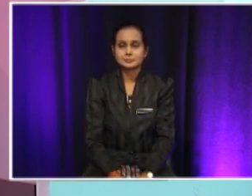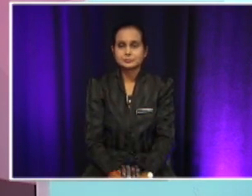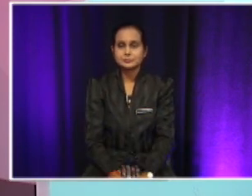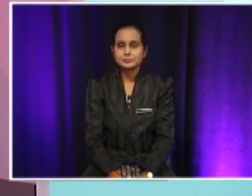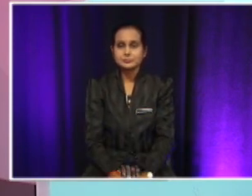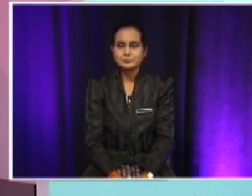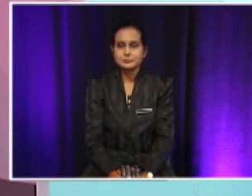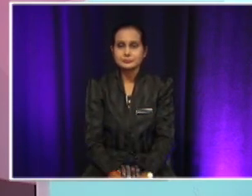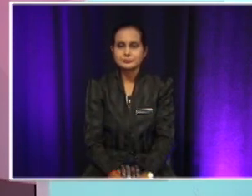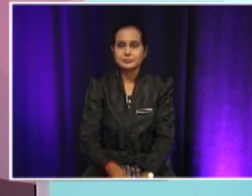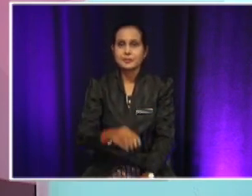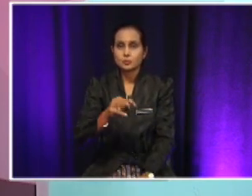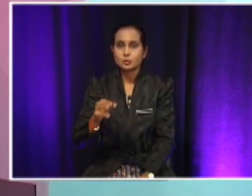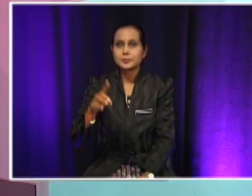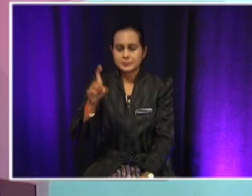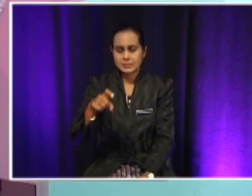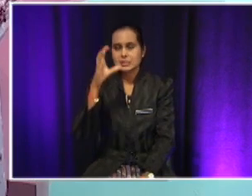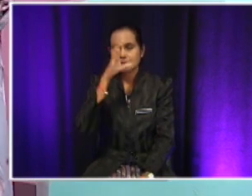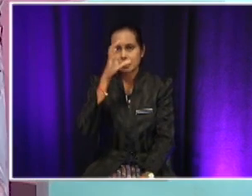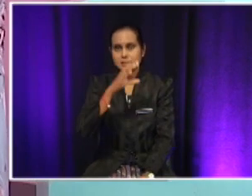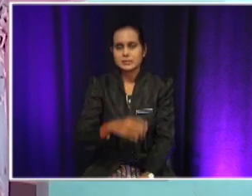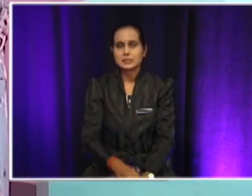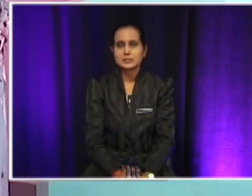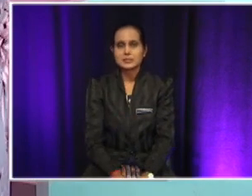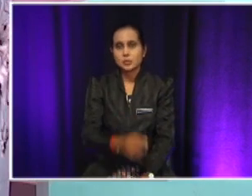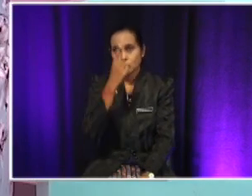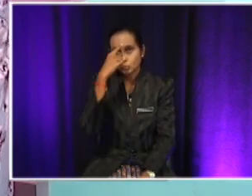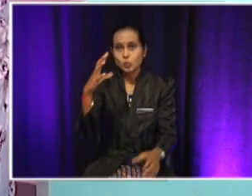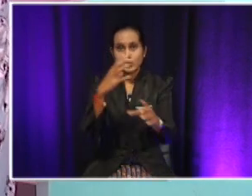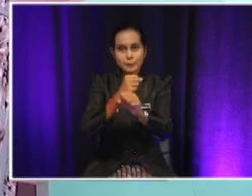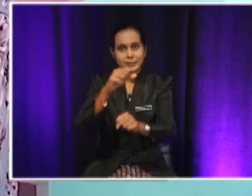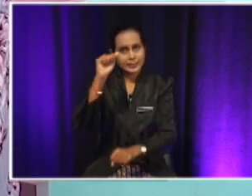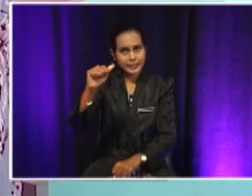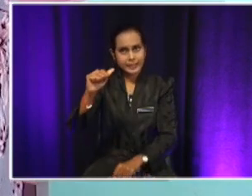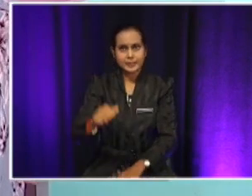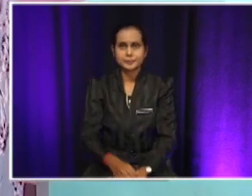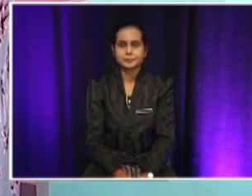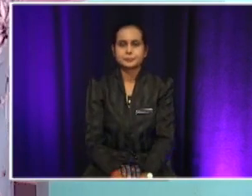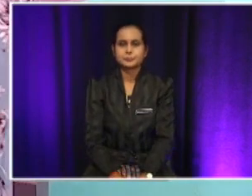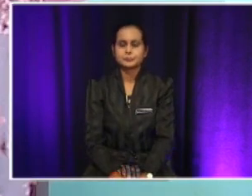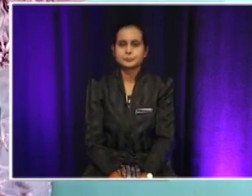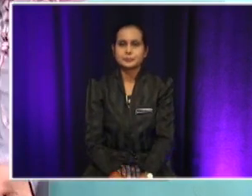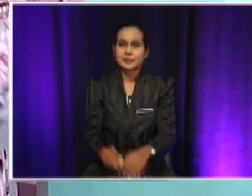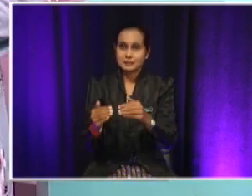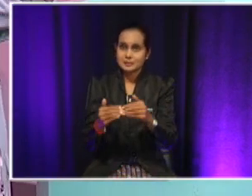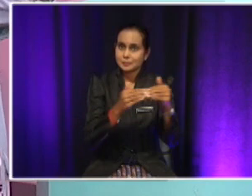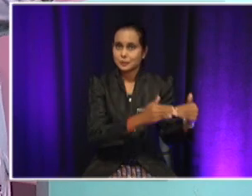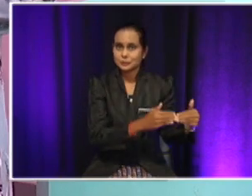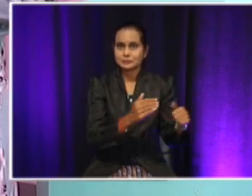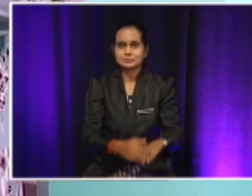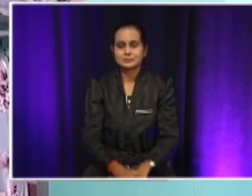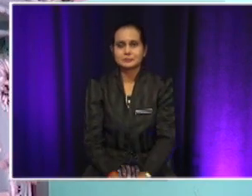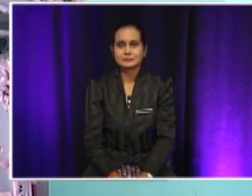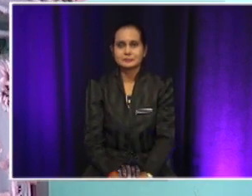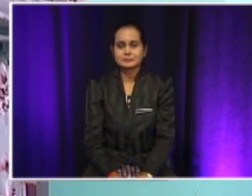yang murid-murid perlu cari. Untuk mendapatkan A tadi. Okey, kita tengok seterusnya. Okey, untuk